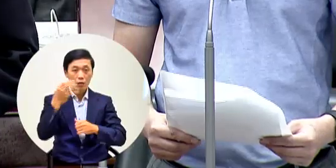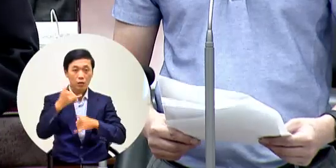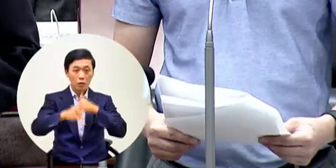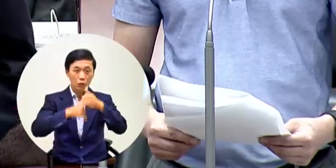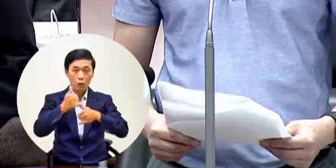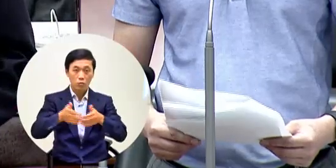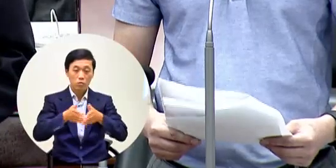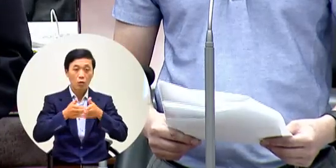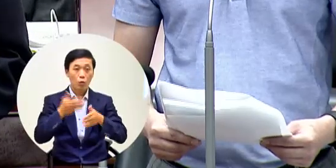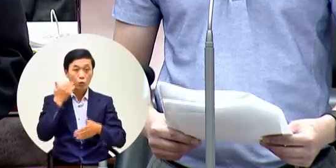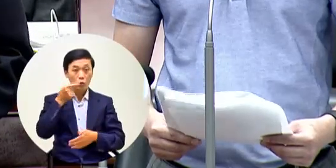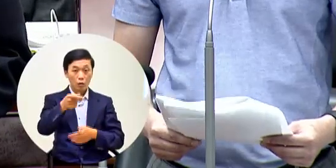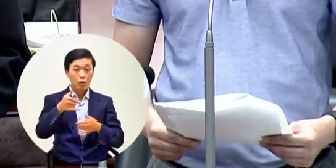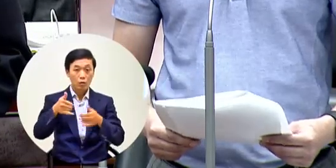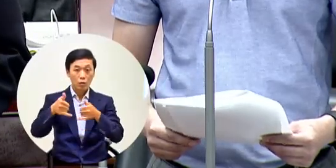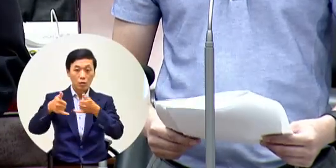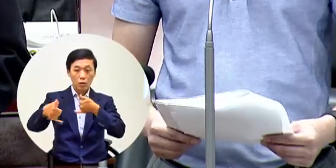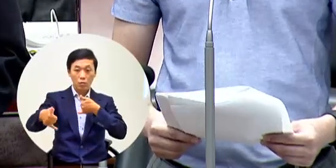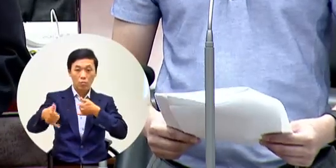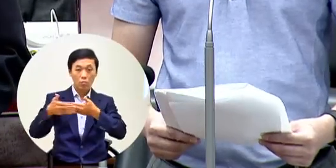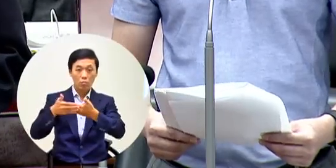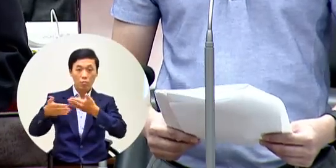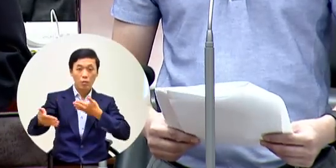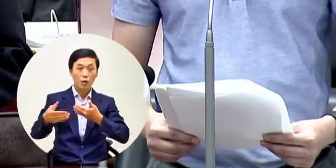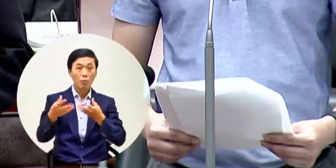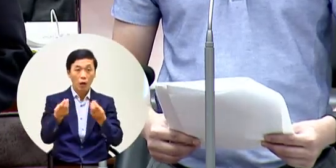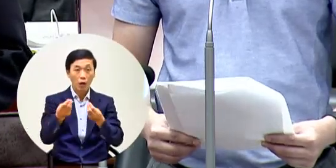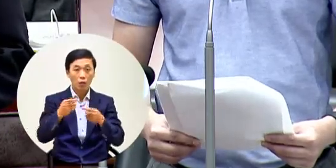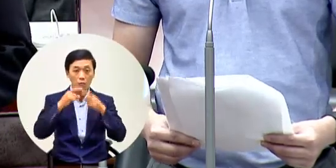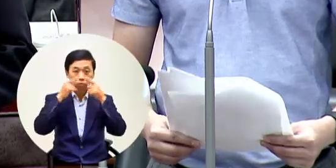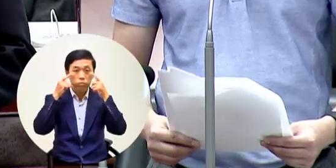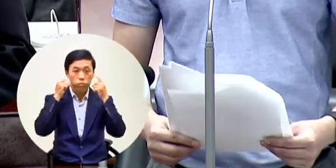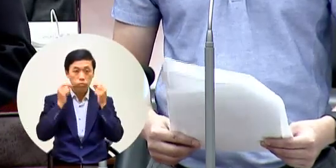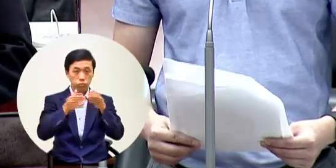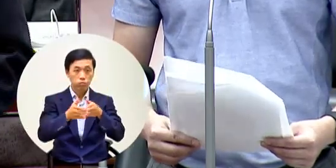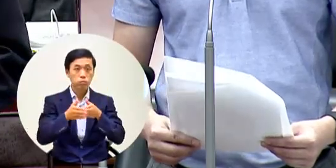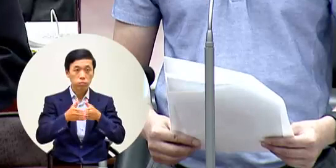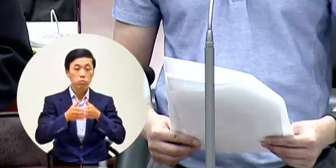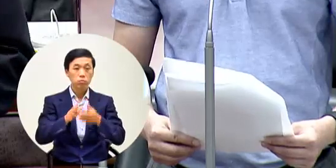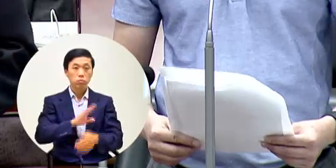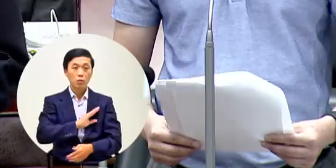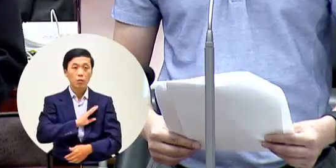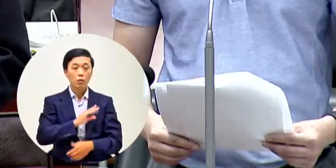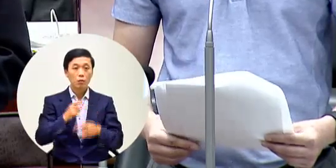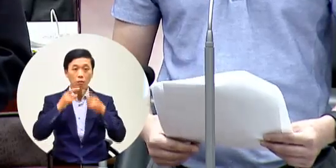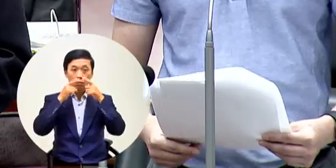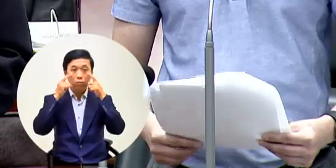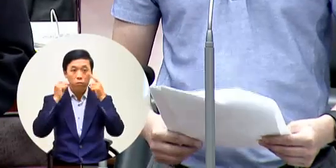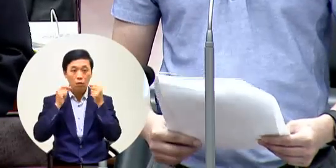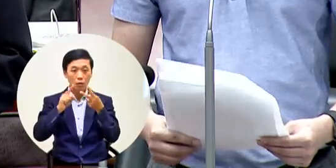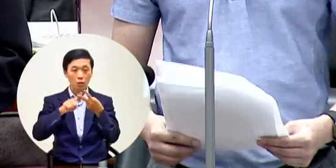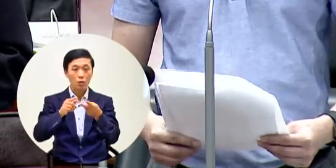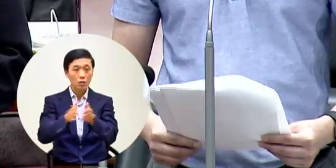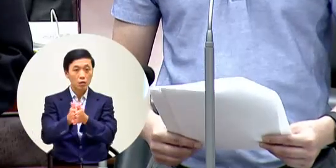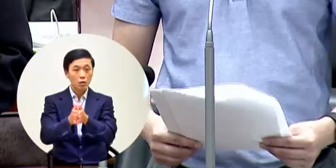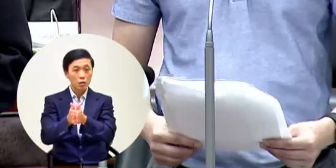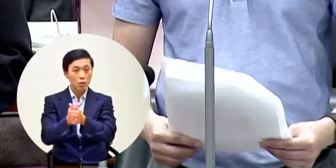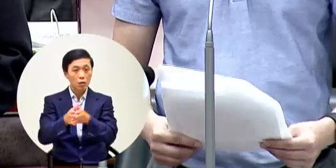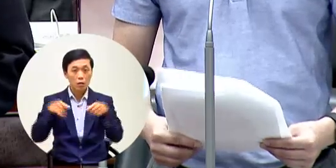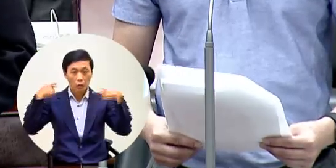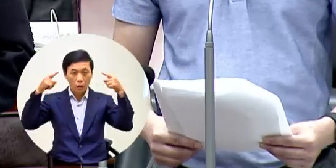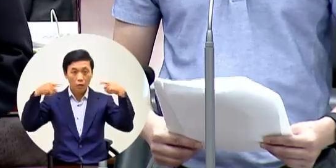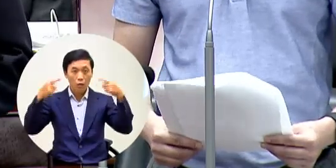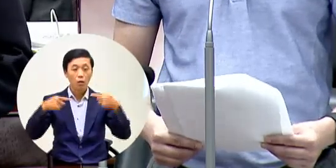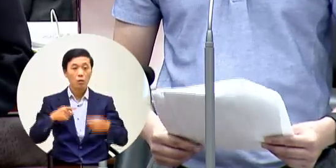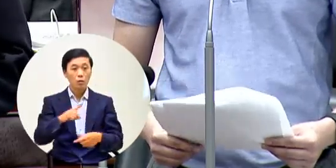不能够维持这个距离的时候，就必须要戴口罩将这一个戴口罩啦、勤洗手一定要内化到自己